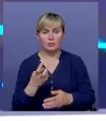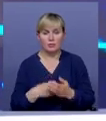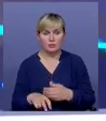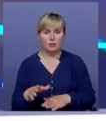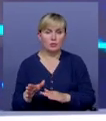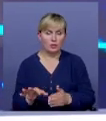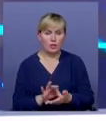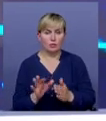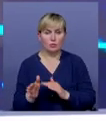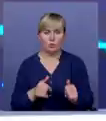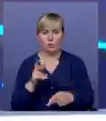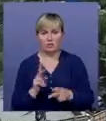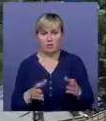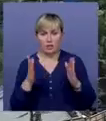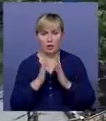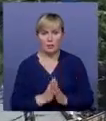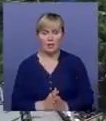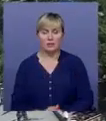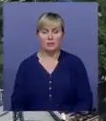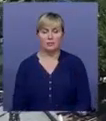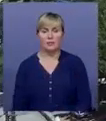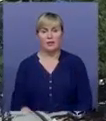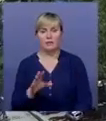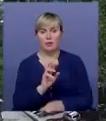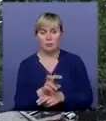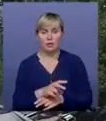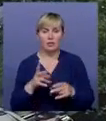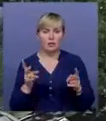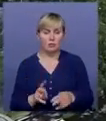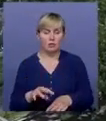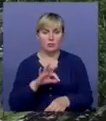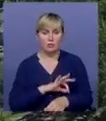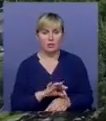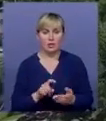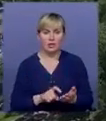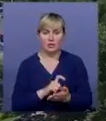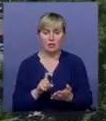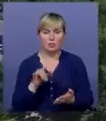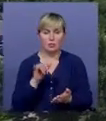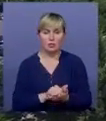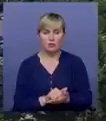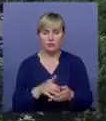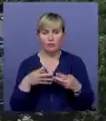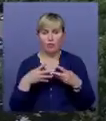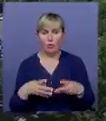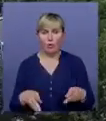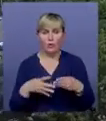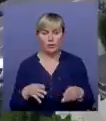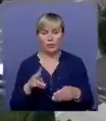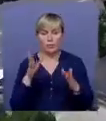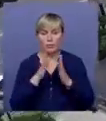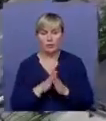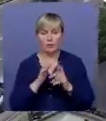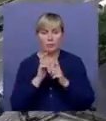сразу после завершения намаза. Все прихожанам необходимо использовать антисептики, установленные у входа в мечети,